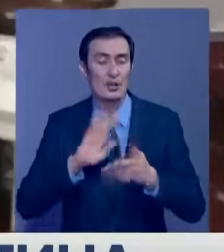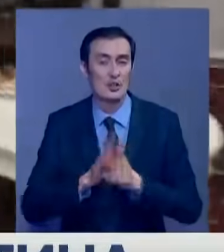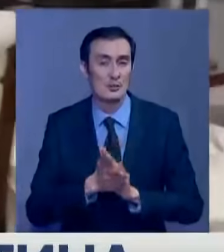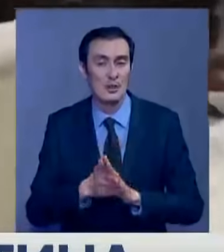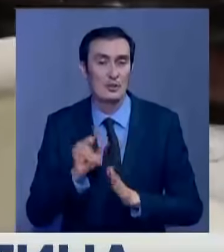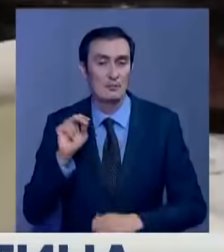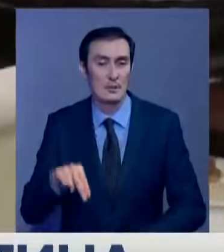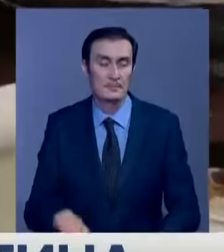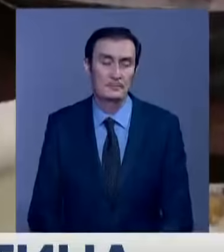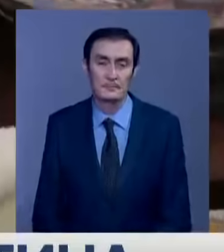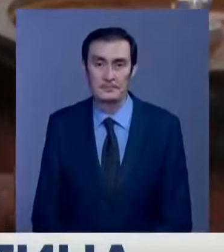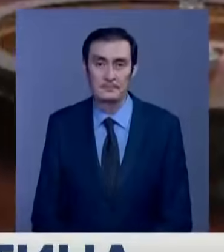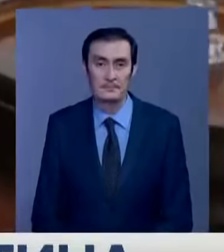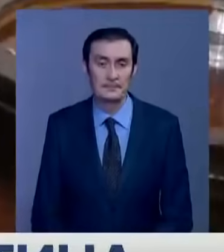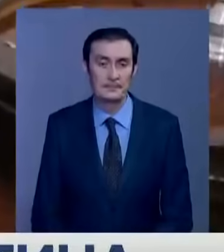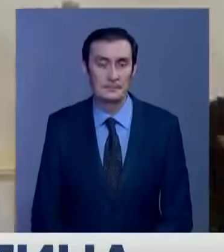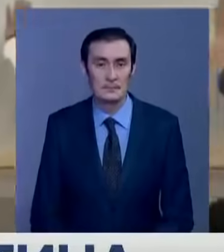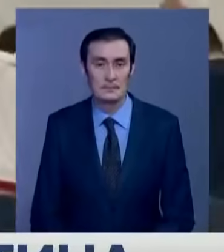ЧП.